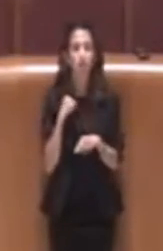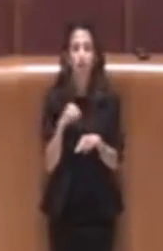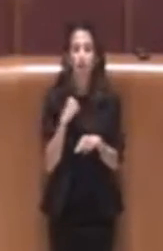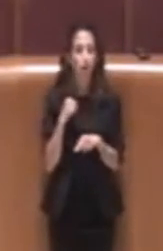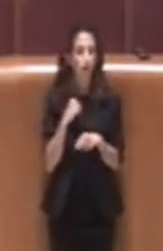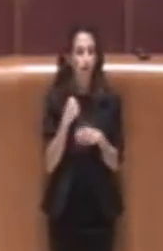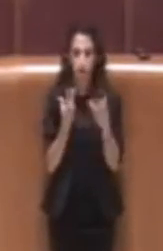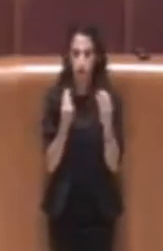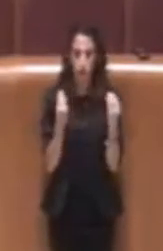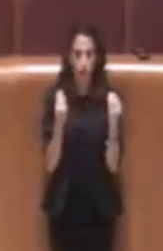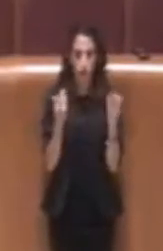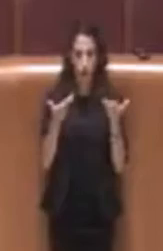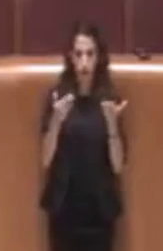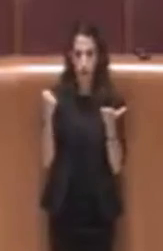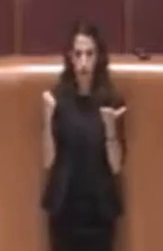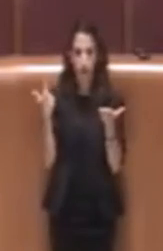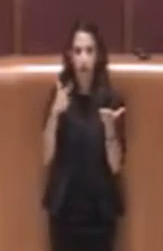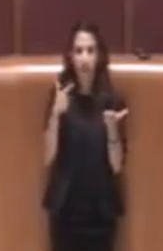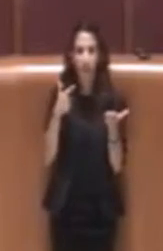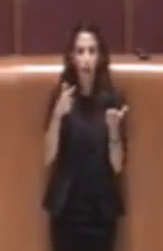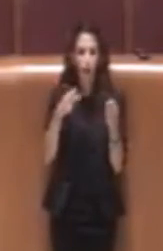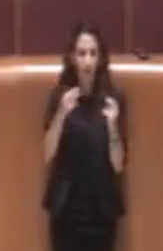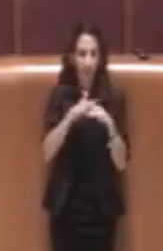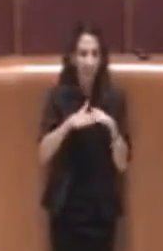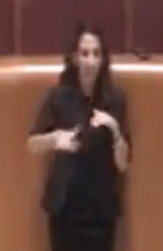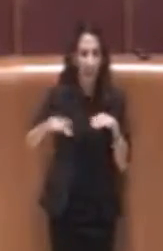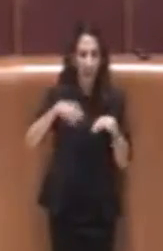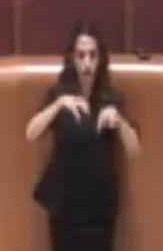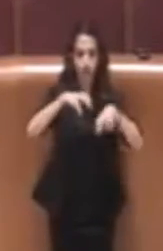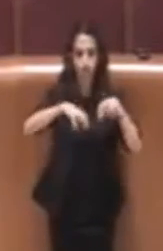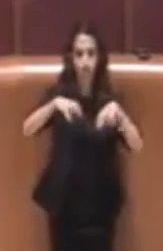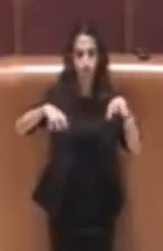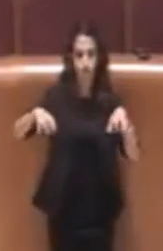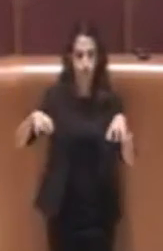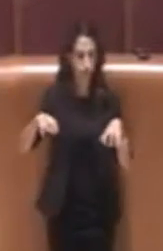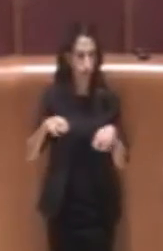più di consumo di suolo.